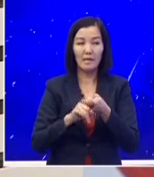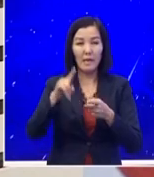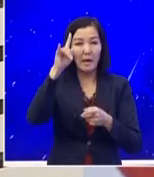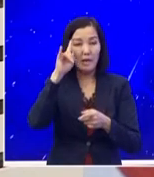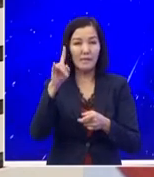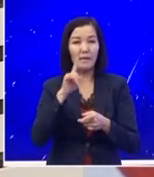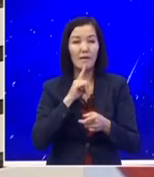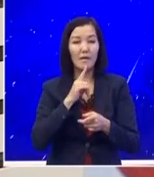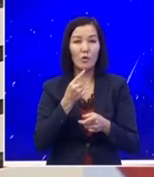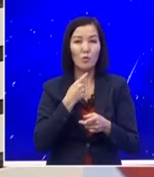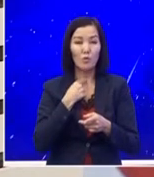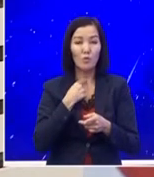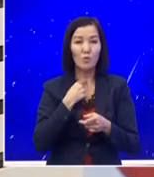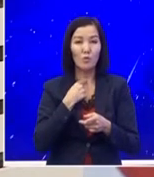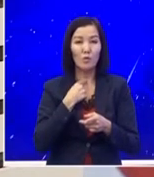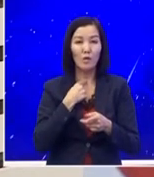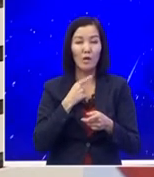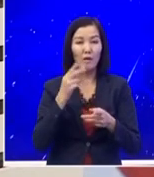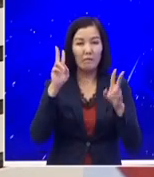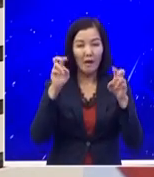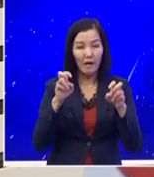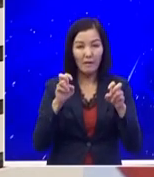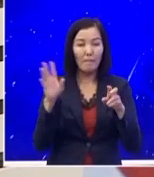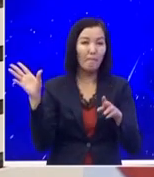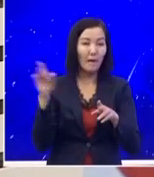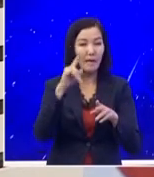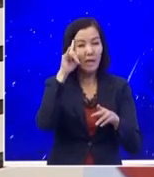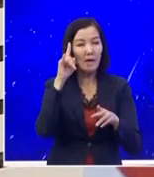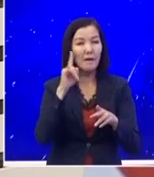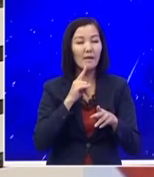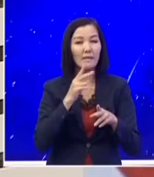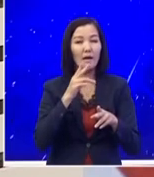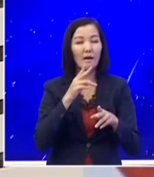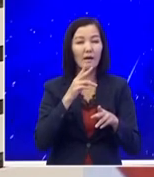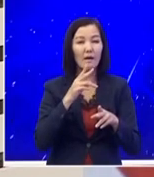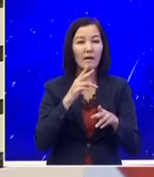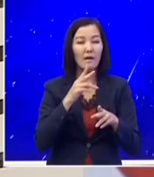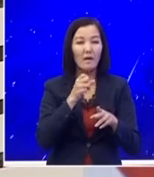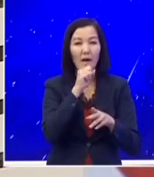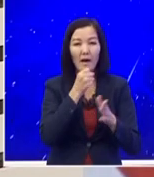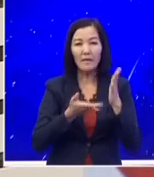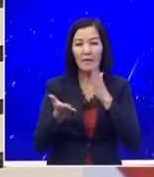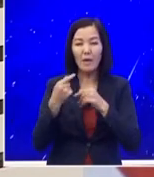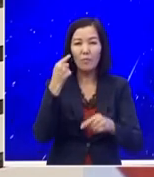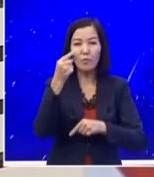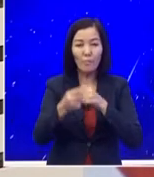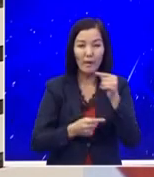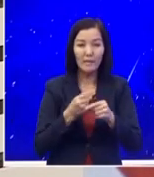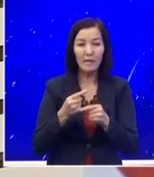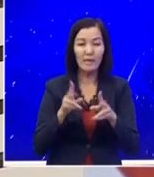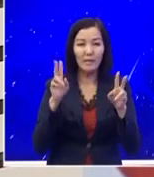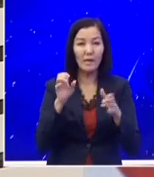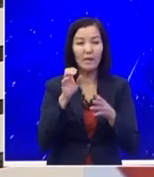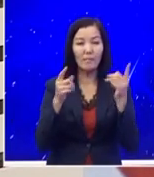Қазақи үн естіледі Айтағанның өлеңдерінен. Сарын бар кәдімгідей. Қаймағы бұзылмаған бұрынғы